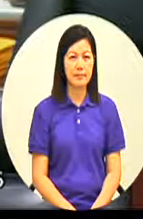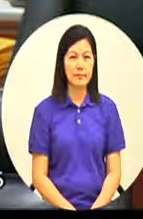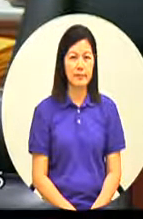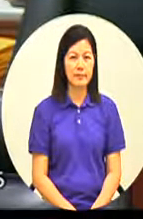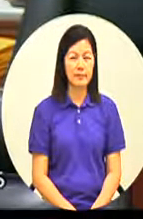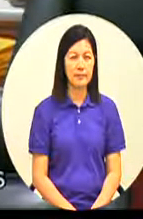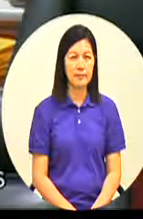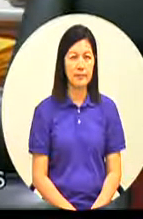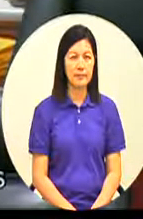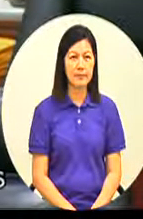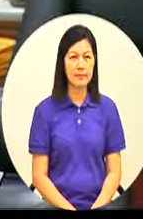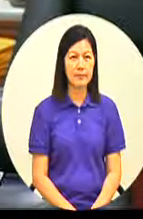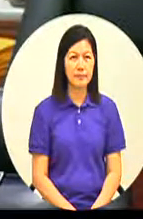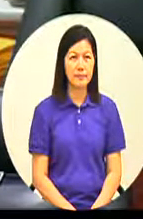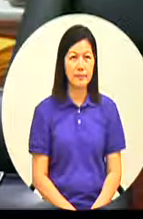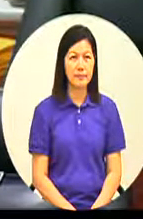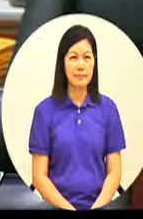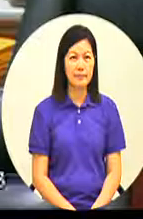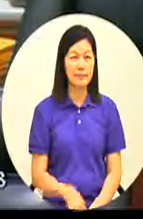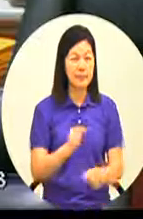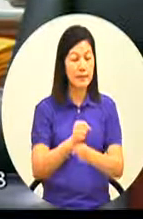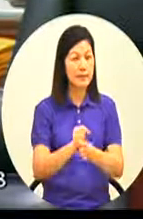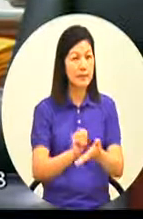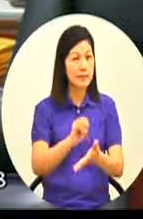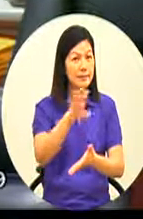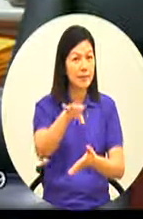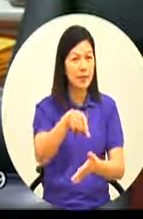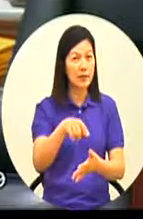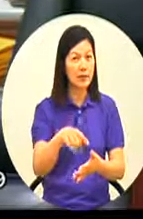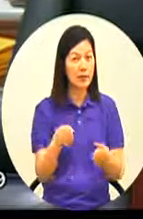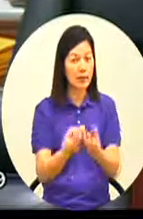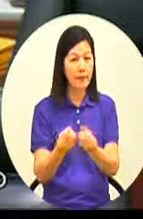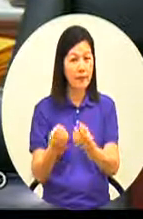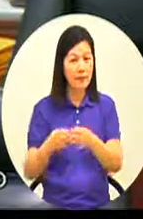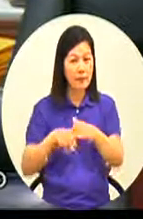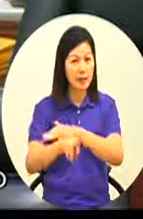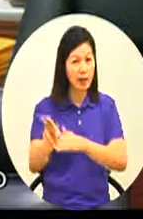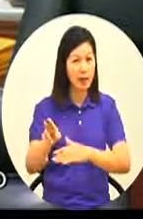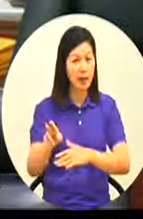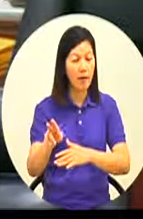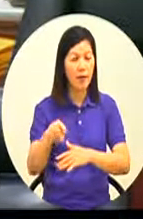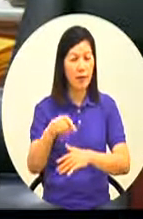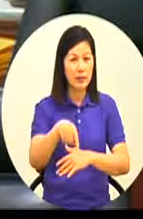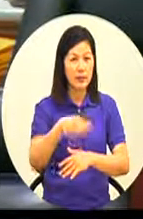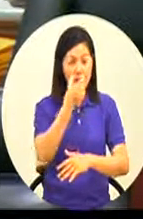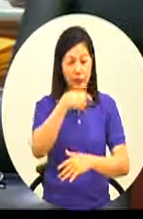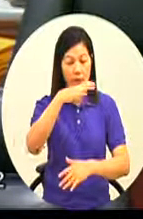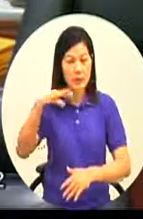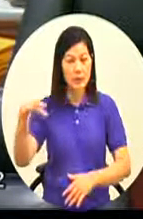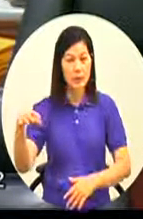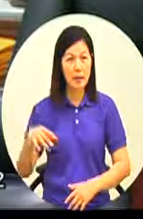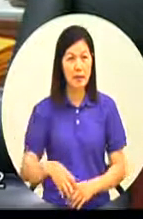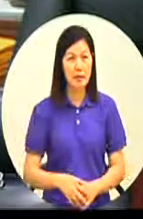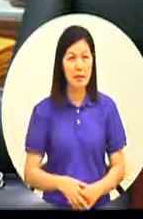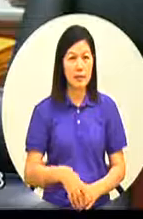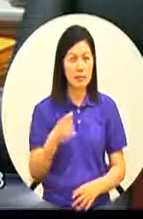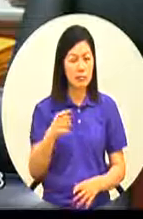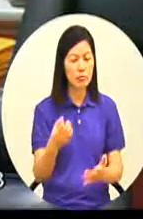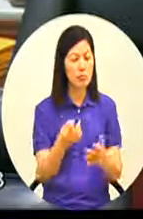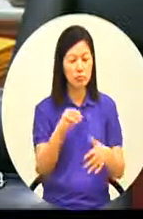哦，从我们的业务报告这里，那个灾难的避难哦，凤山，对，远远不够